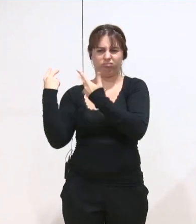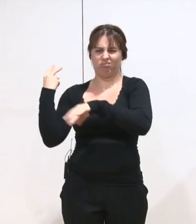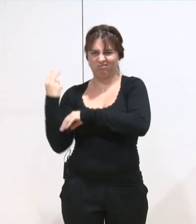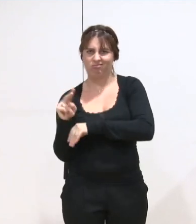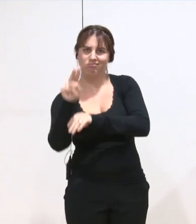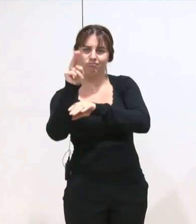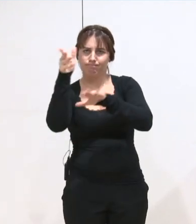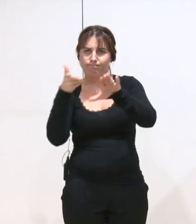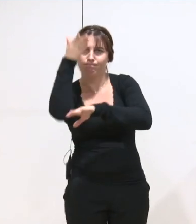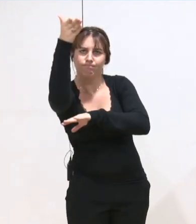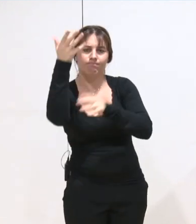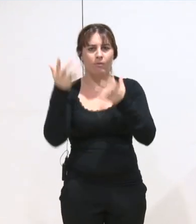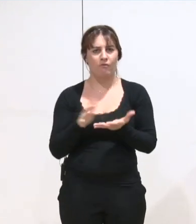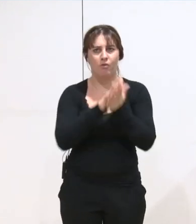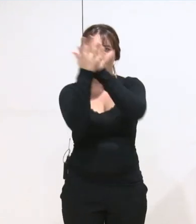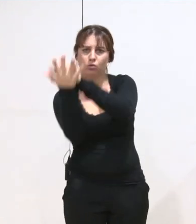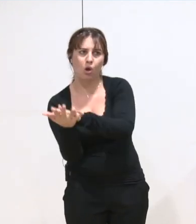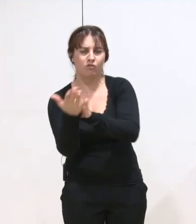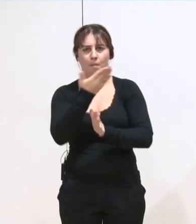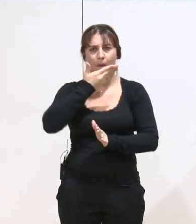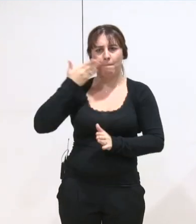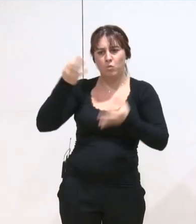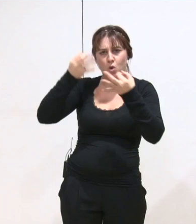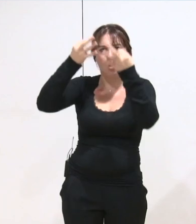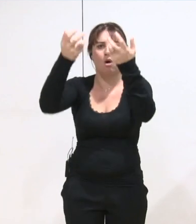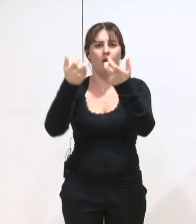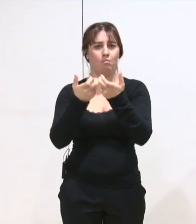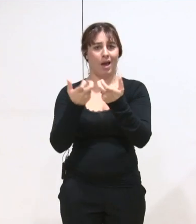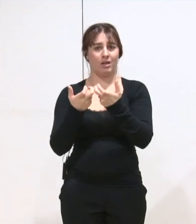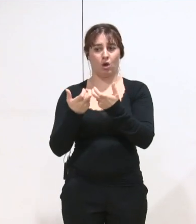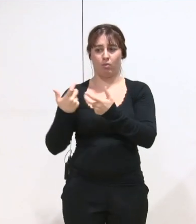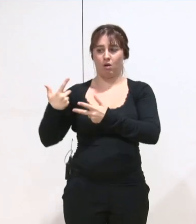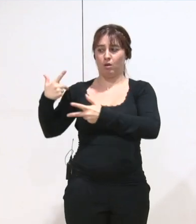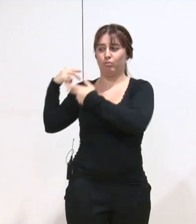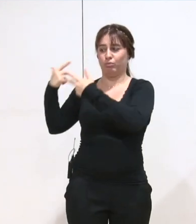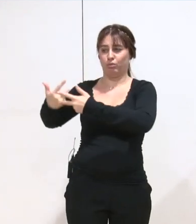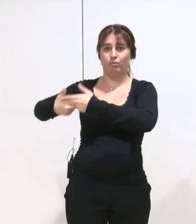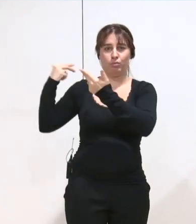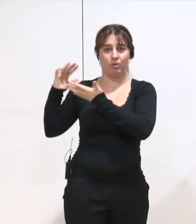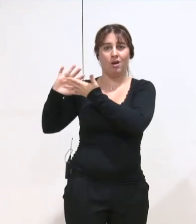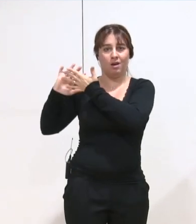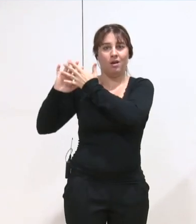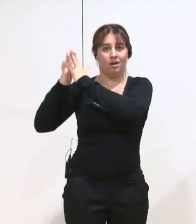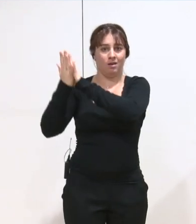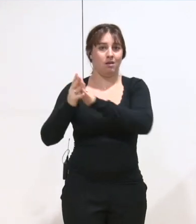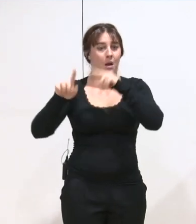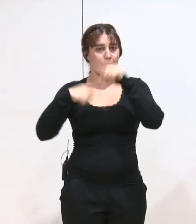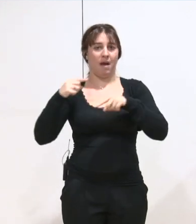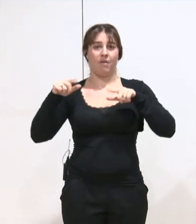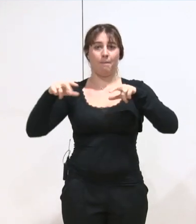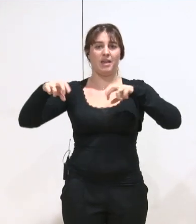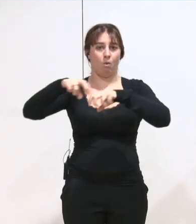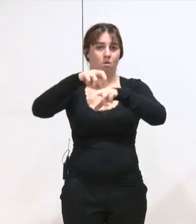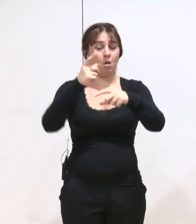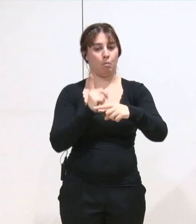projets qui vont la transformer et l'améliorer, comme les deux phases précédentes l'ont transformé et amélioré, la piétonnisation et le retour